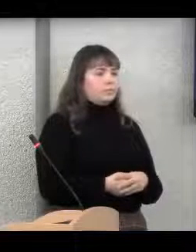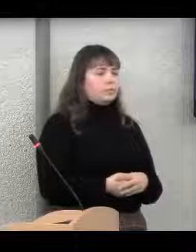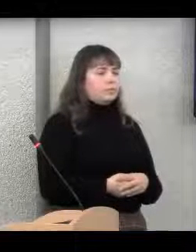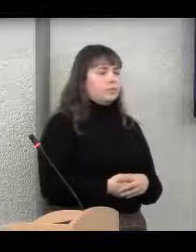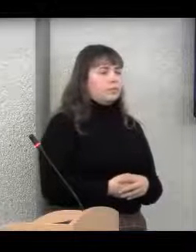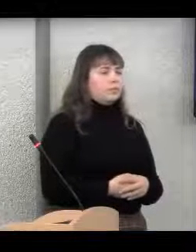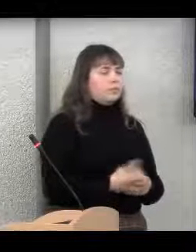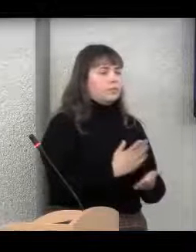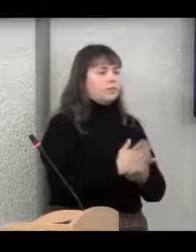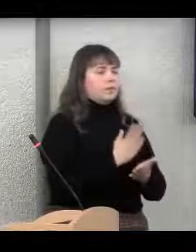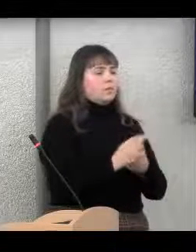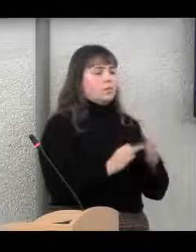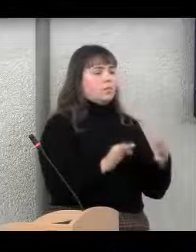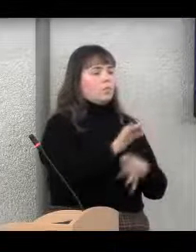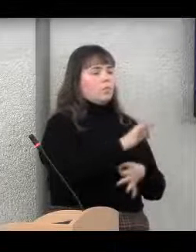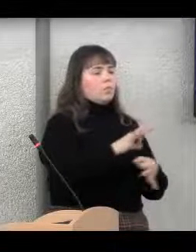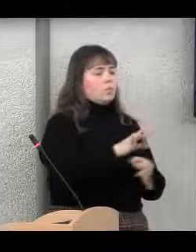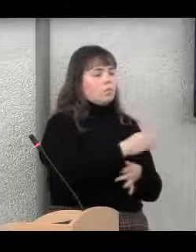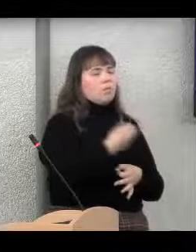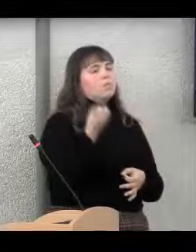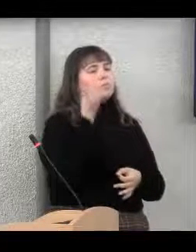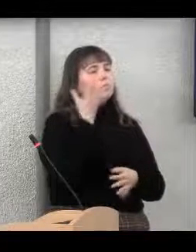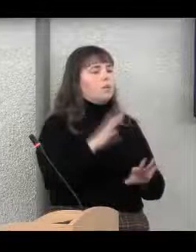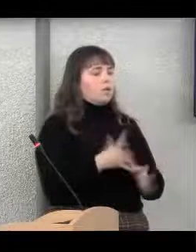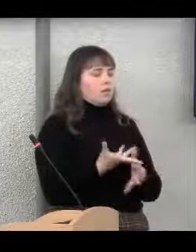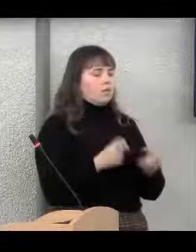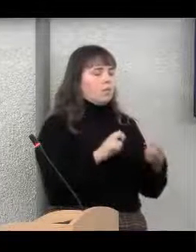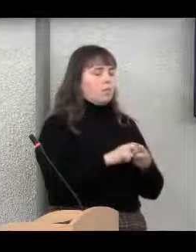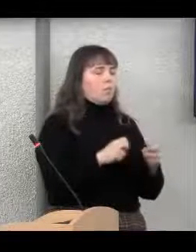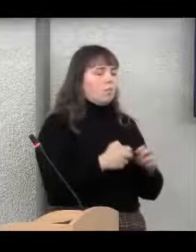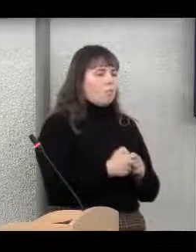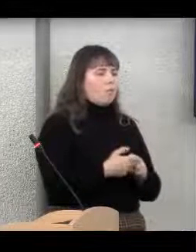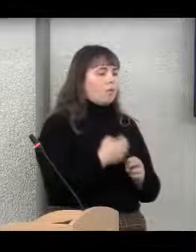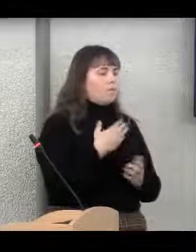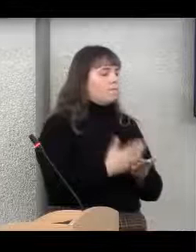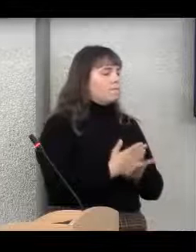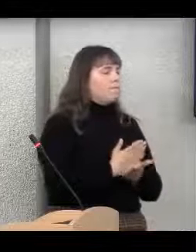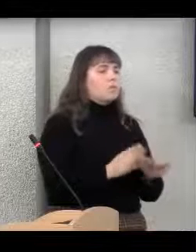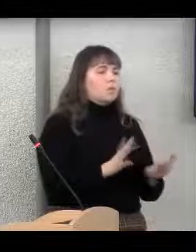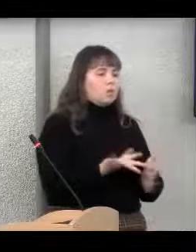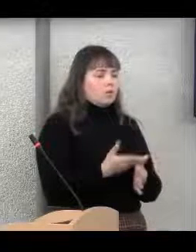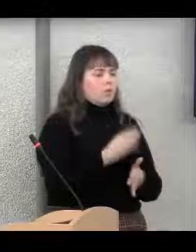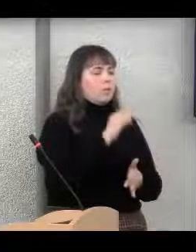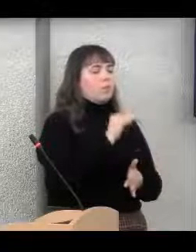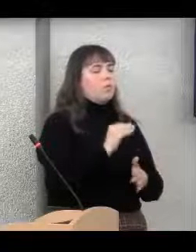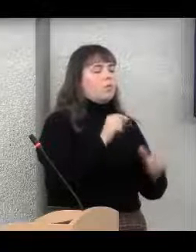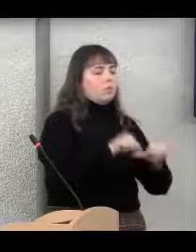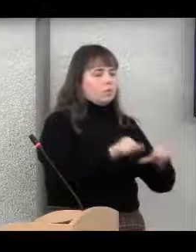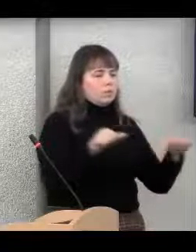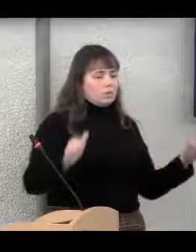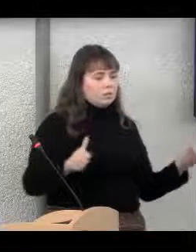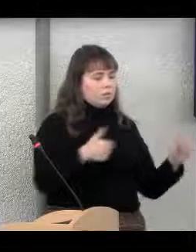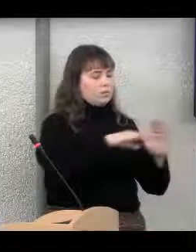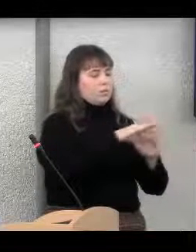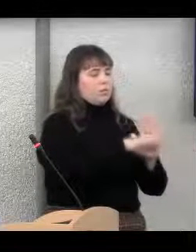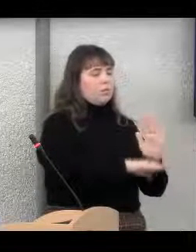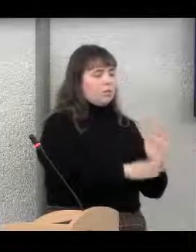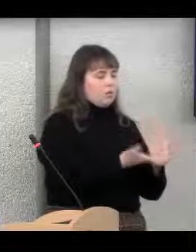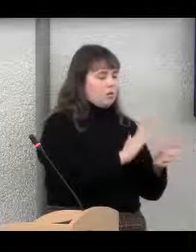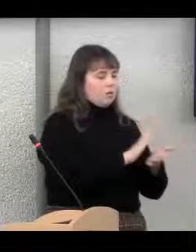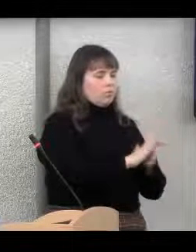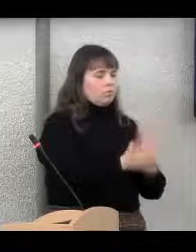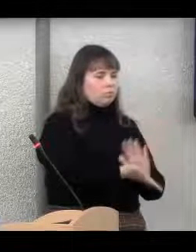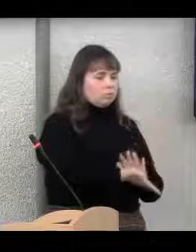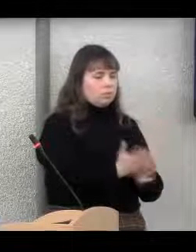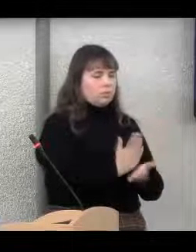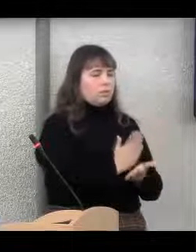Taip, tai iš ties savo projekto metu identifikavome, kad pagrindinė problema yra tai, kad ruošiantis Europos komisijos rengiamam reglamentavimui bei plėtojant